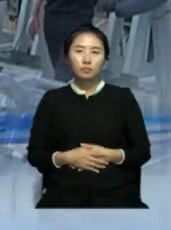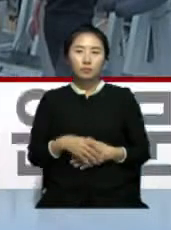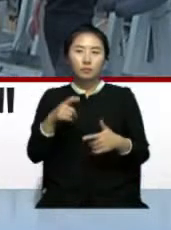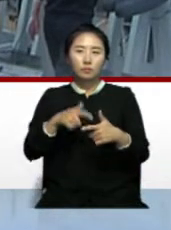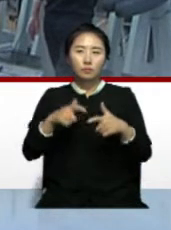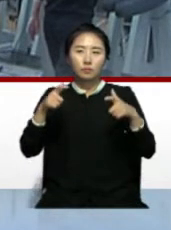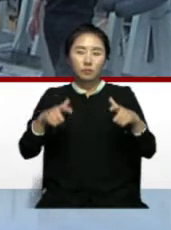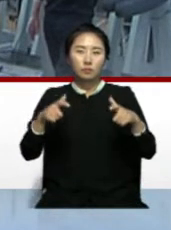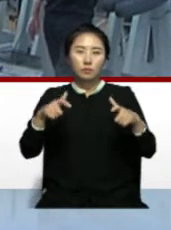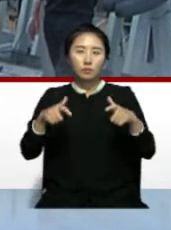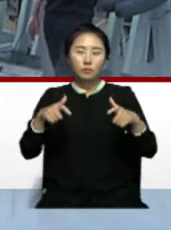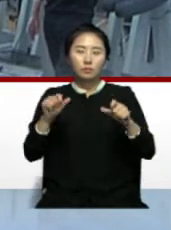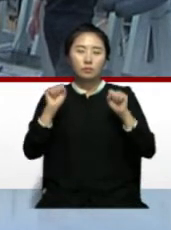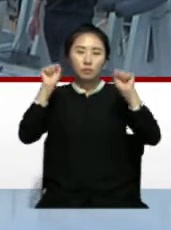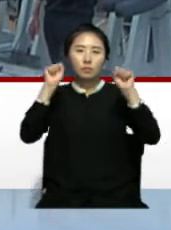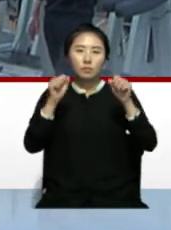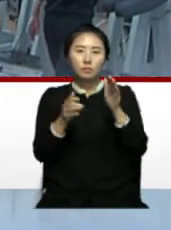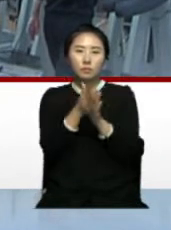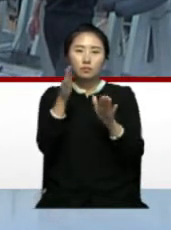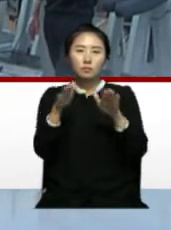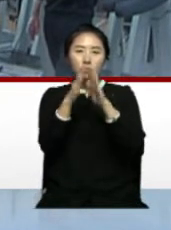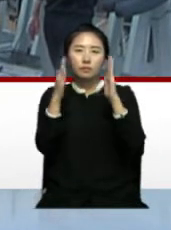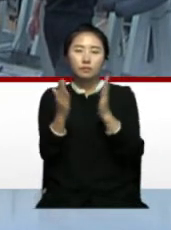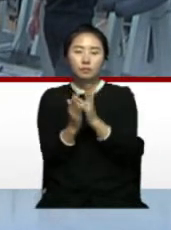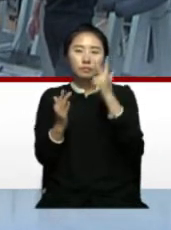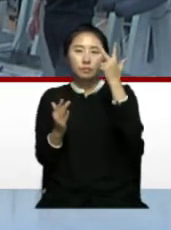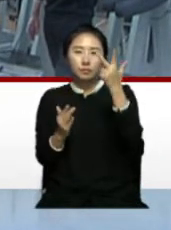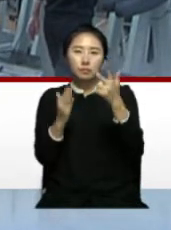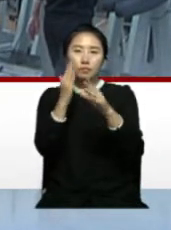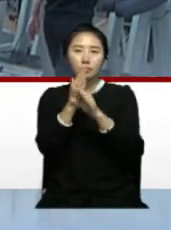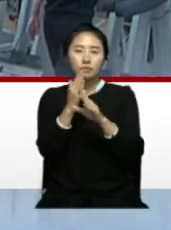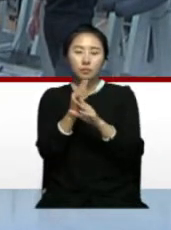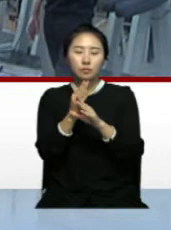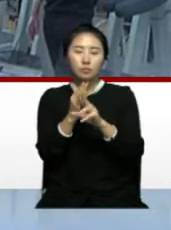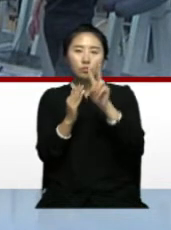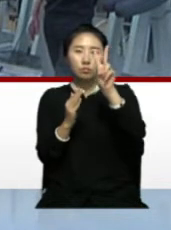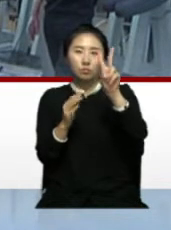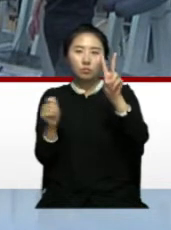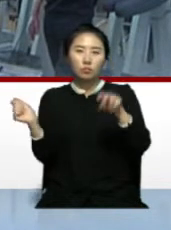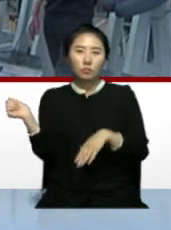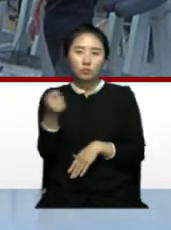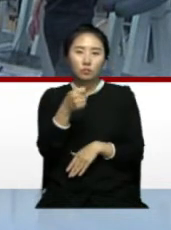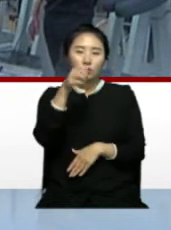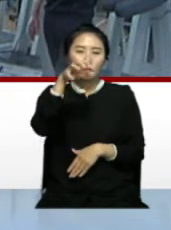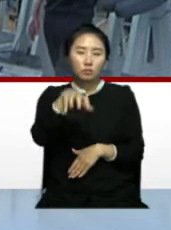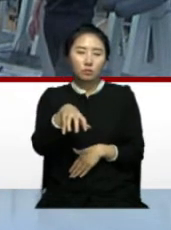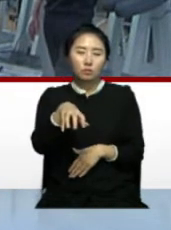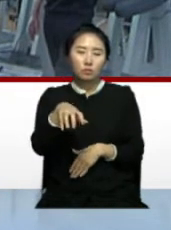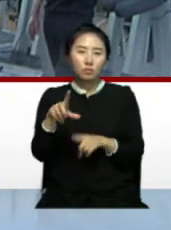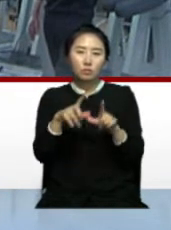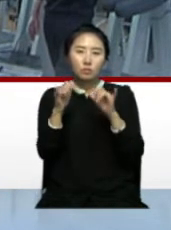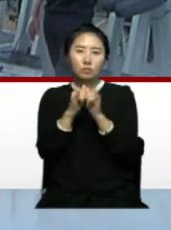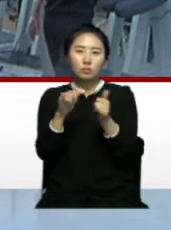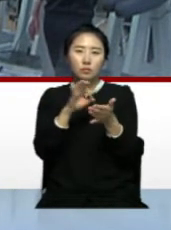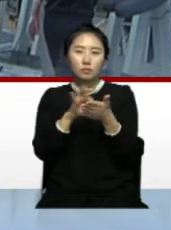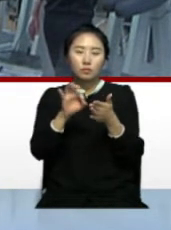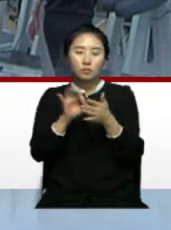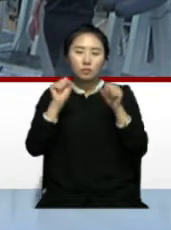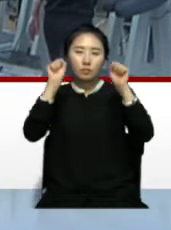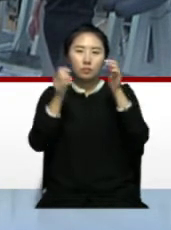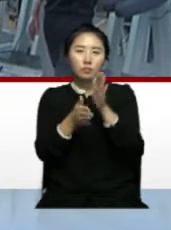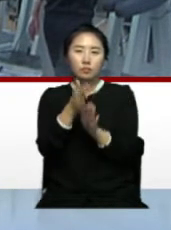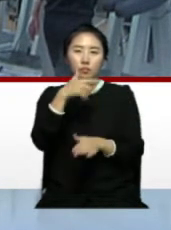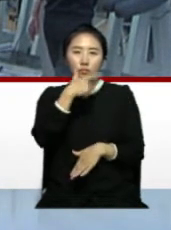강남구에 있는 구립 체육 시설은 모두 7개로 이 가운데 2곳은 테니스장 입니다 구민들이 이용하는 체육시설이